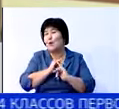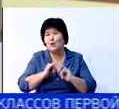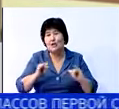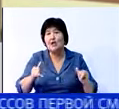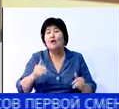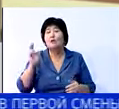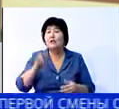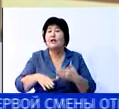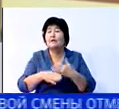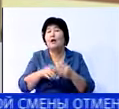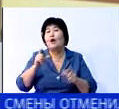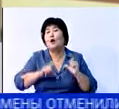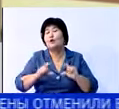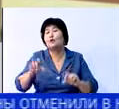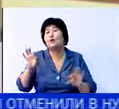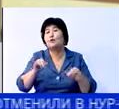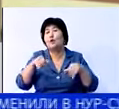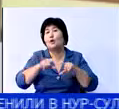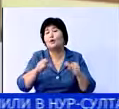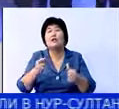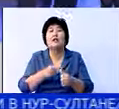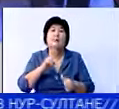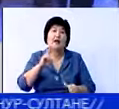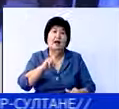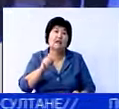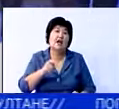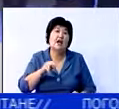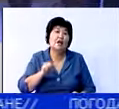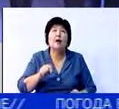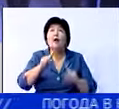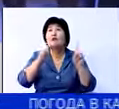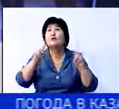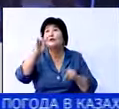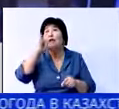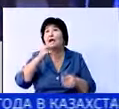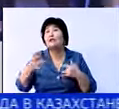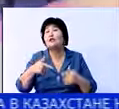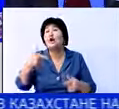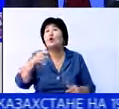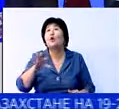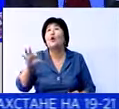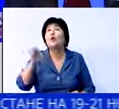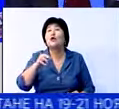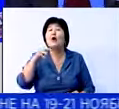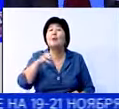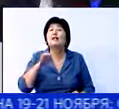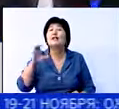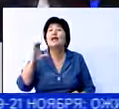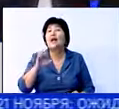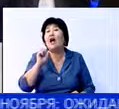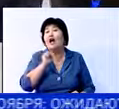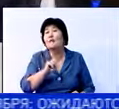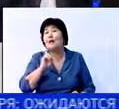Пришла поддержать студентов музыкального колледжа имени Казангапа. Звезды казахстанской эстрады Гульнур Оразымбетова, Мадина Садуакасова,